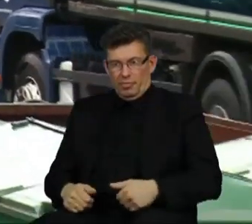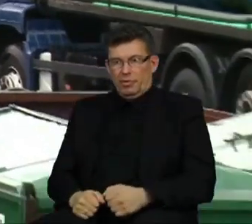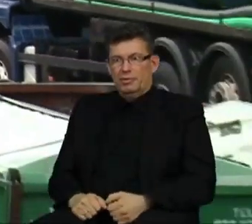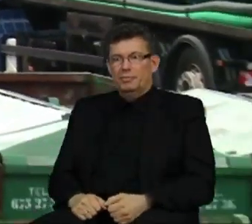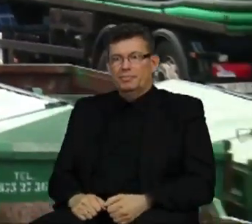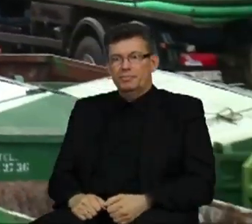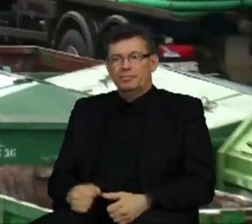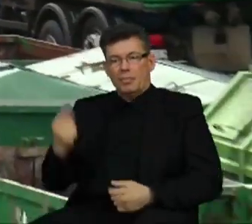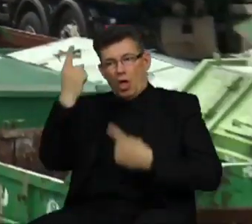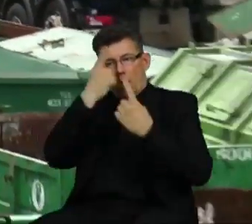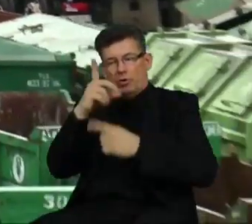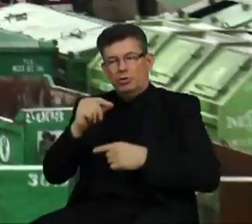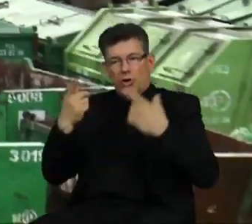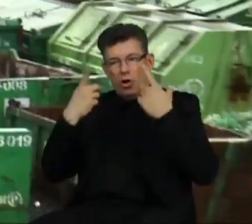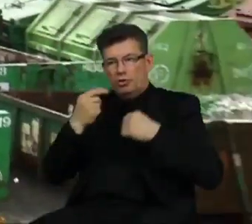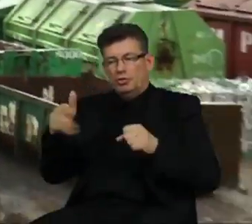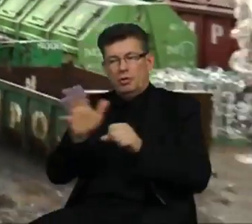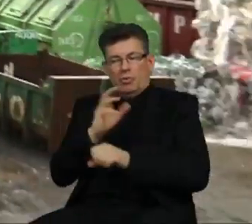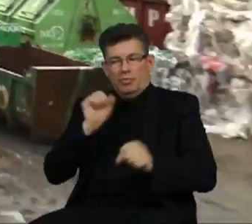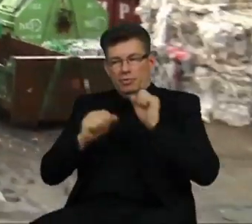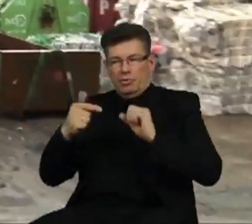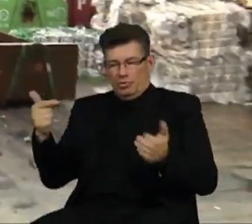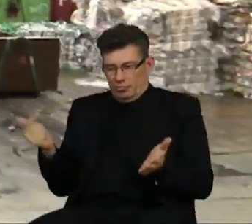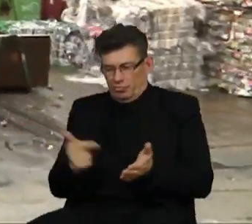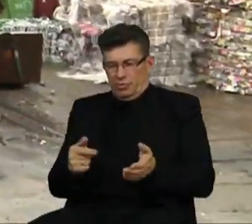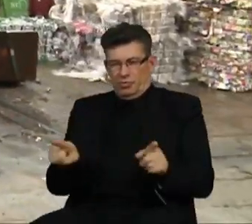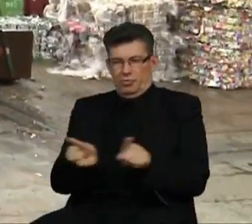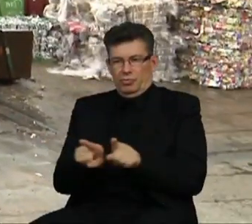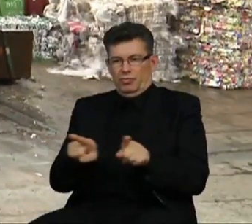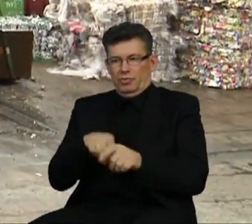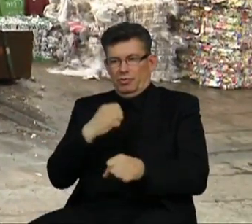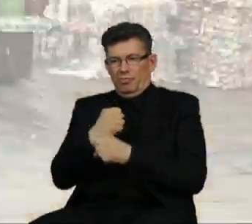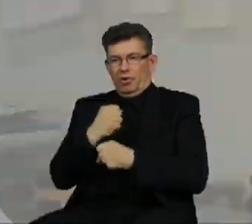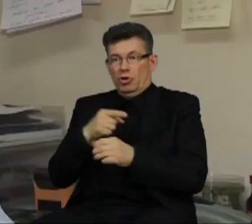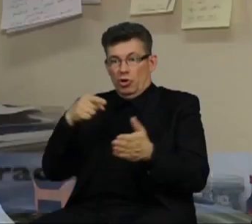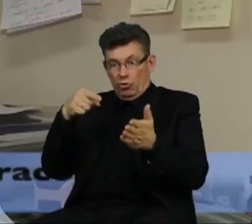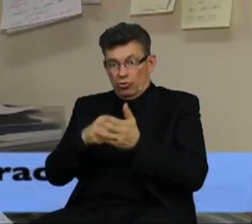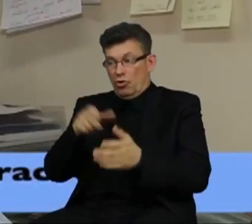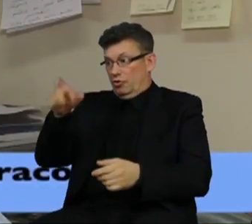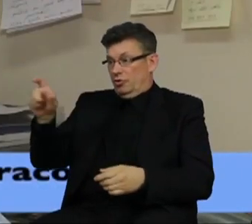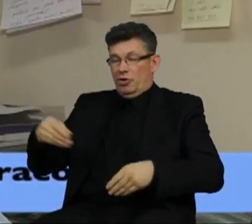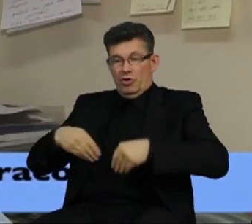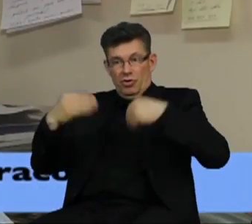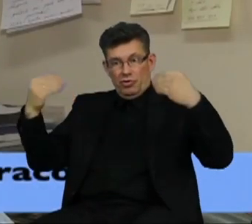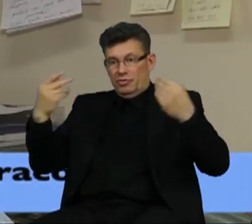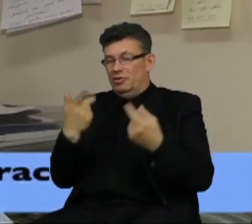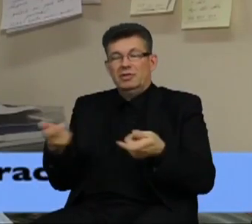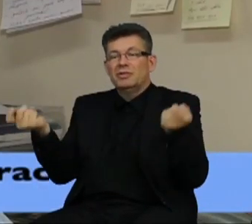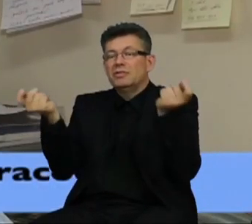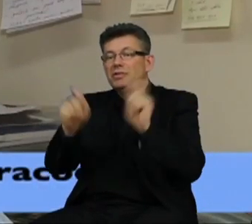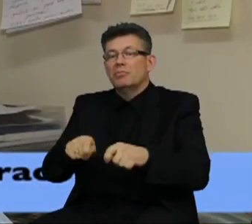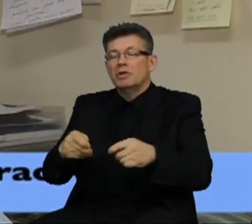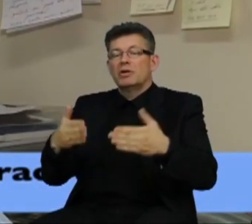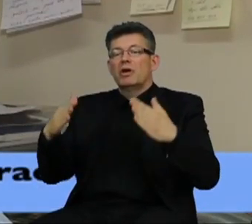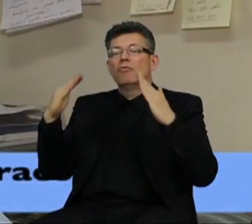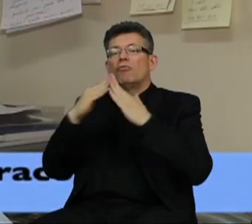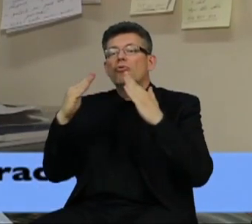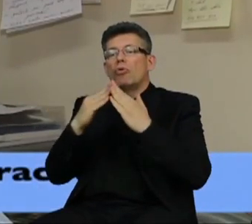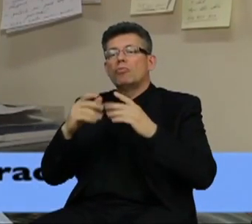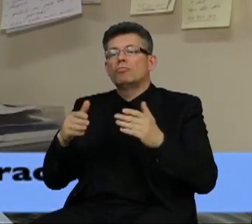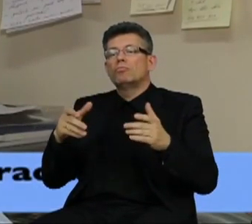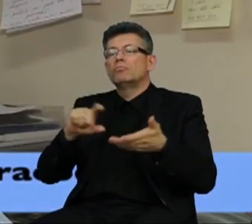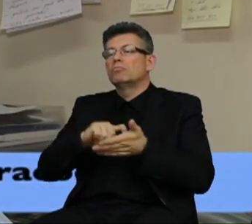Myślę, że osoby niepełnosprawne także powinny pracować, ponieważ to je rozwija, nie zamyka ich gdzieś tam w czterech ścianach w